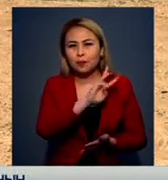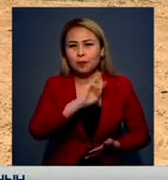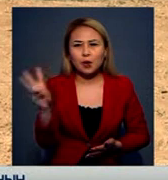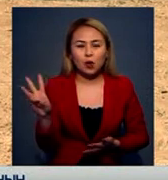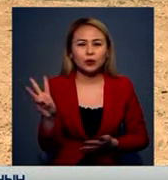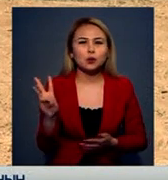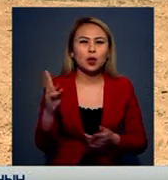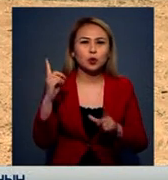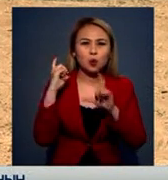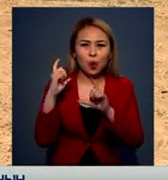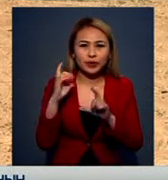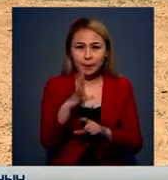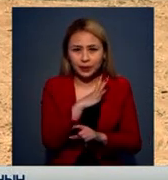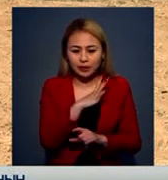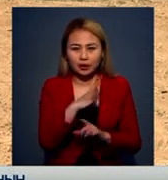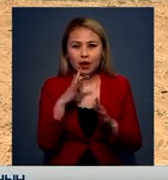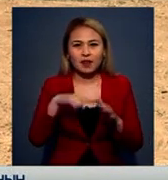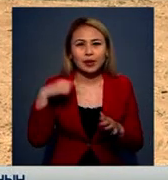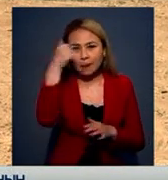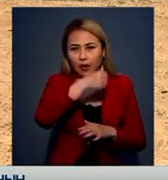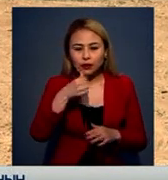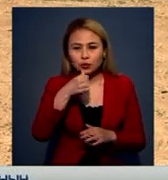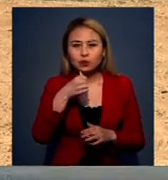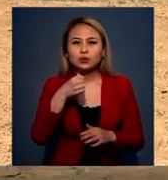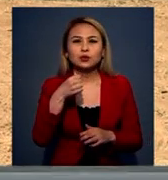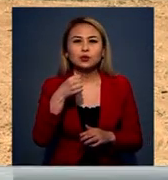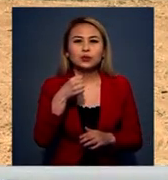3 миллион тоннаны құраса, биылғы жылы мына осы